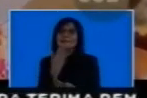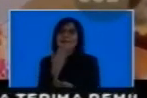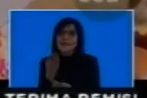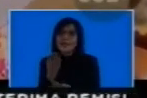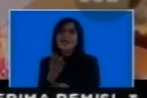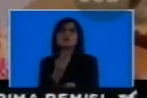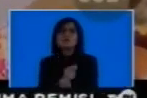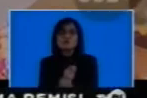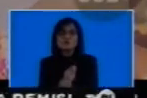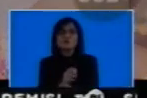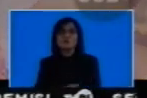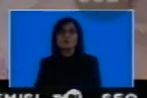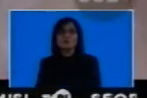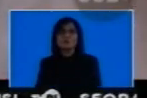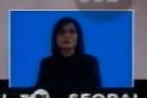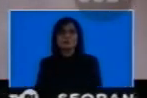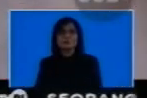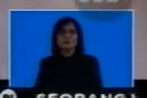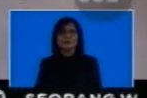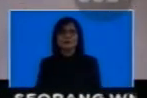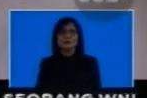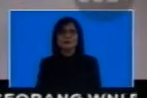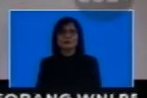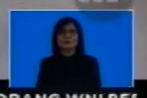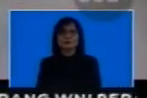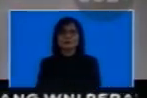bisa bertanya pada guruku.